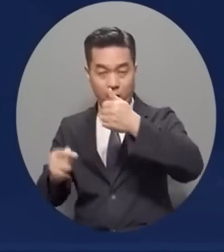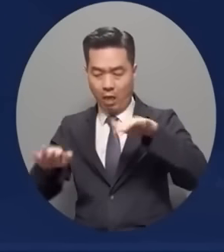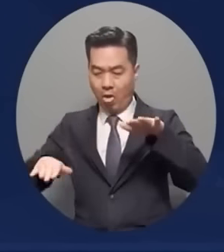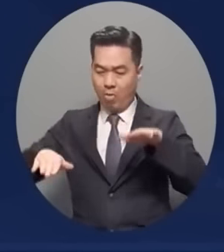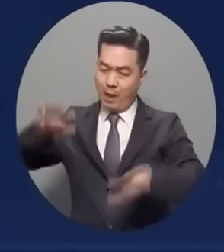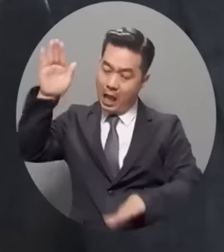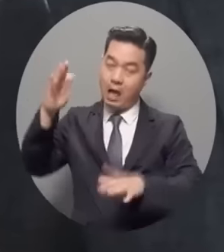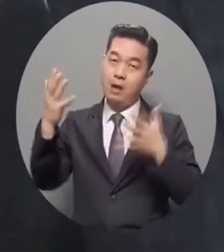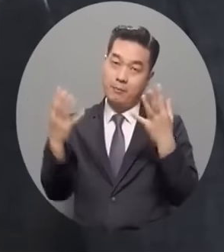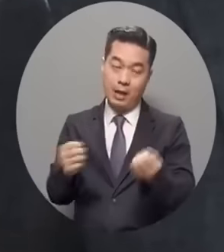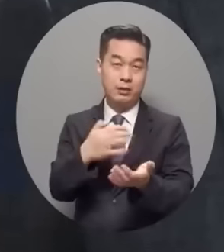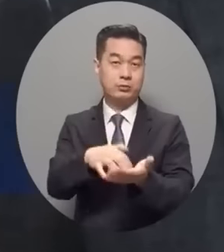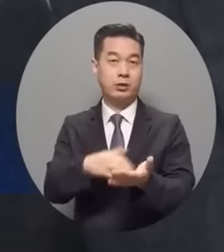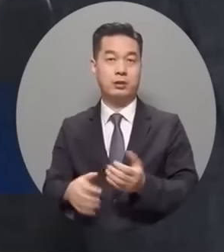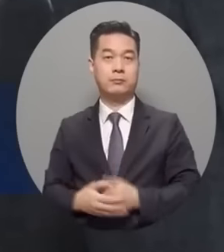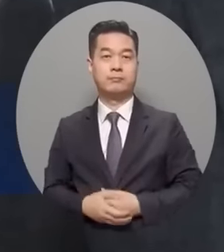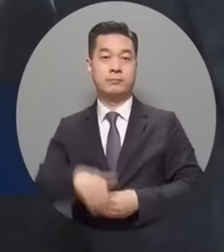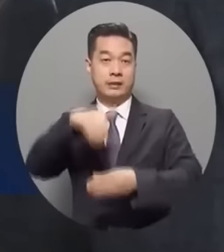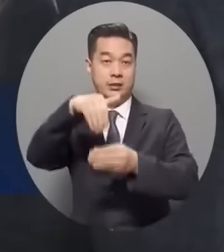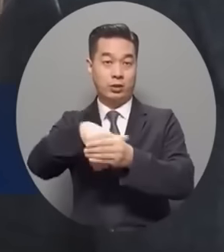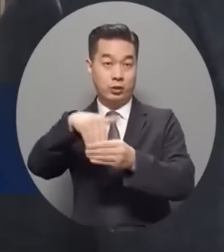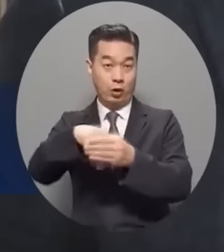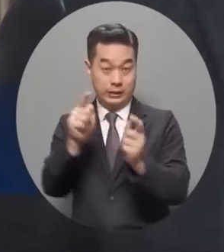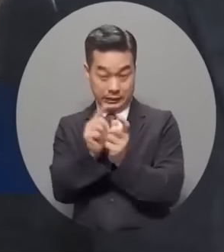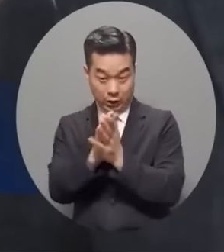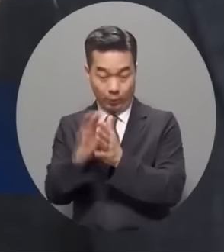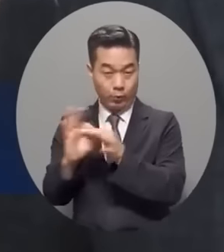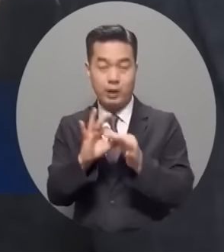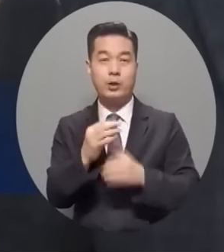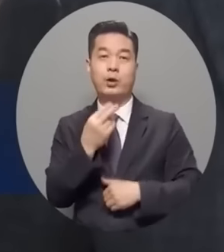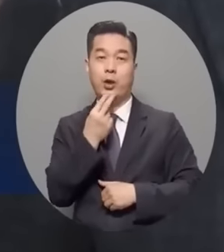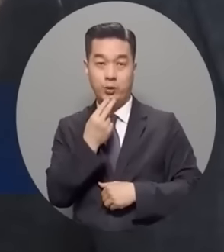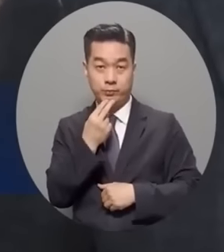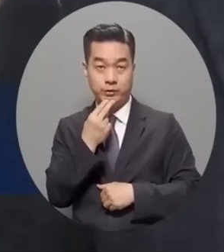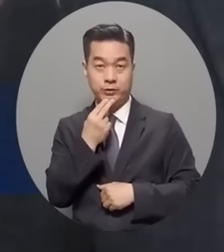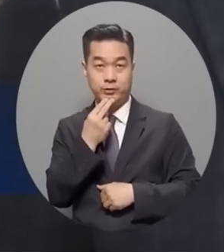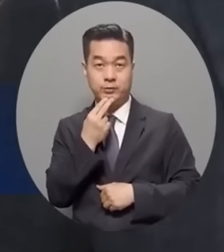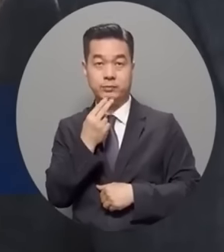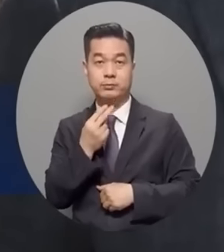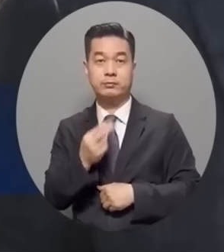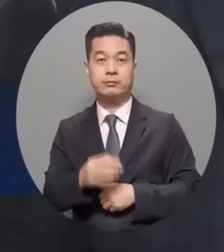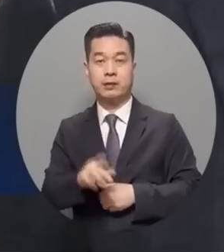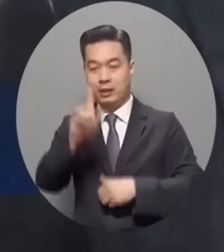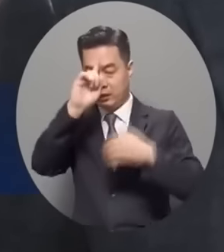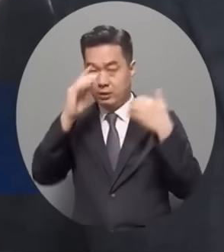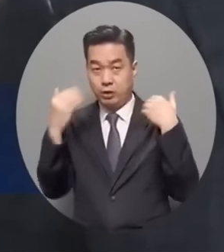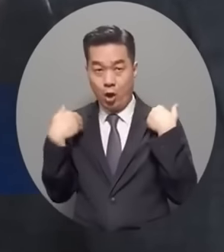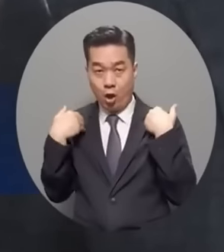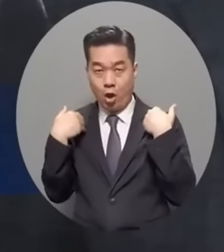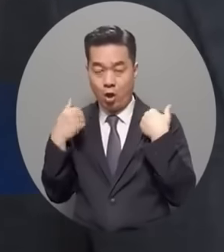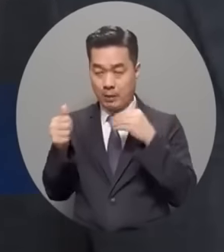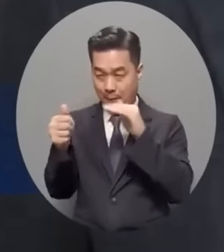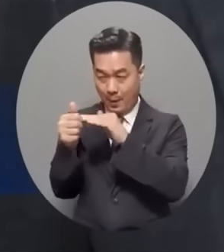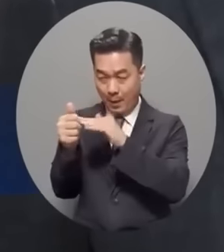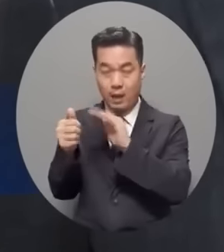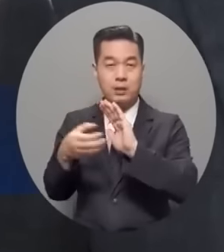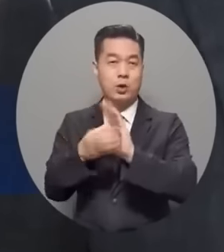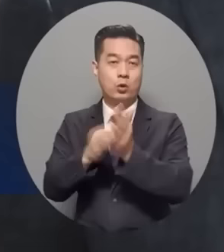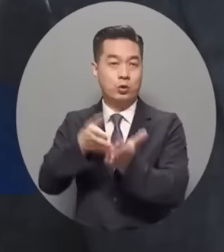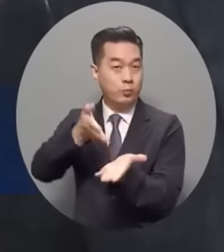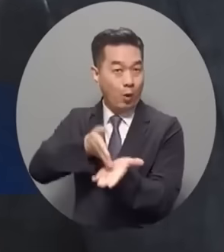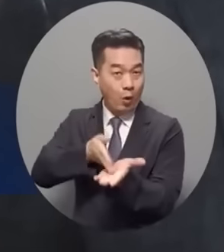압도적인 규모입니다. 선거와 직접 관련이 없는 소위 정권의 심기를 거스를 수 있는